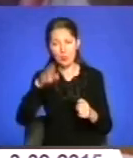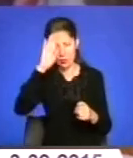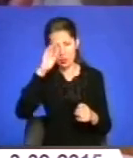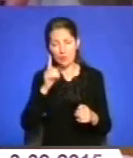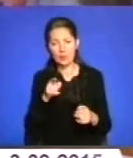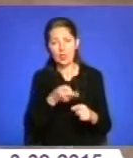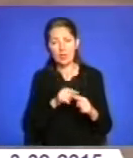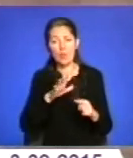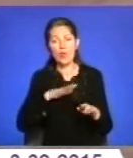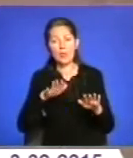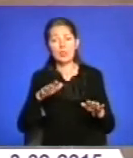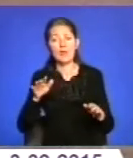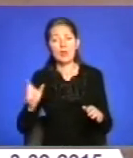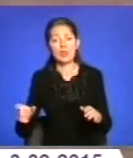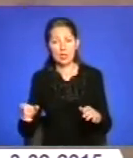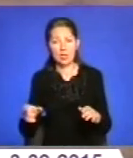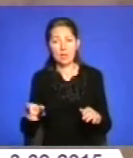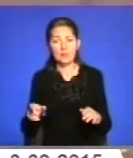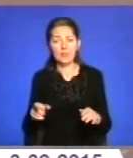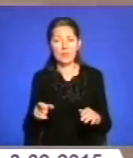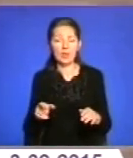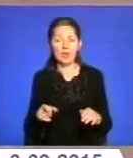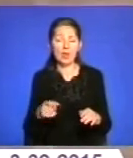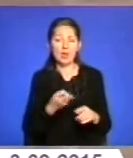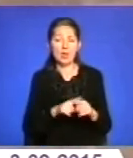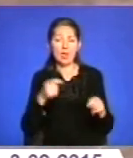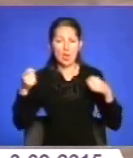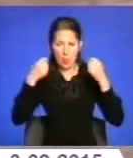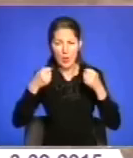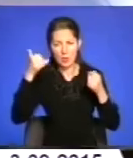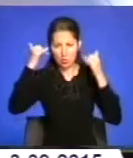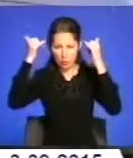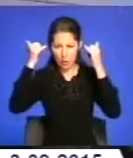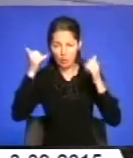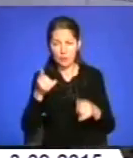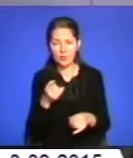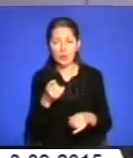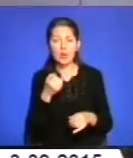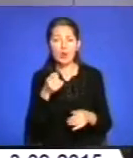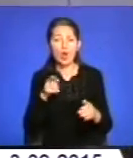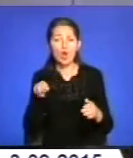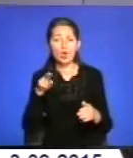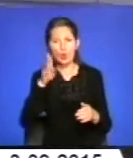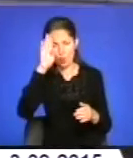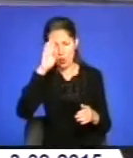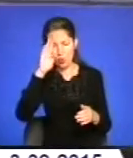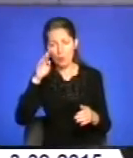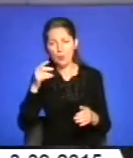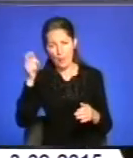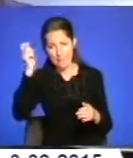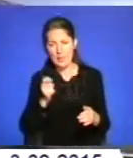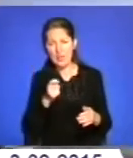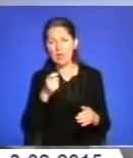місцевий мешканець. За словами міліціонерів, чоловік випасав корів на полі, коли до нього під'їхали автомобілем два сусіда у стані алкогольного